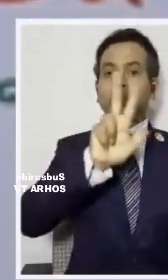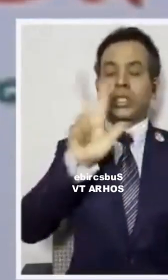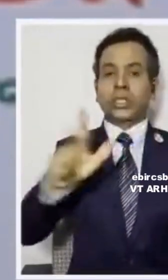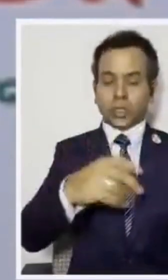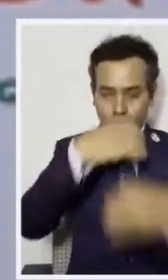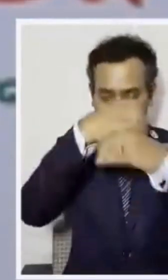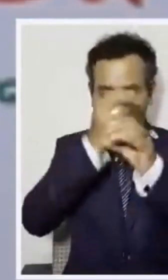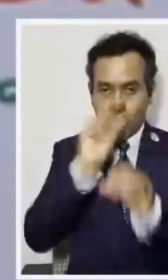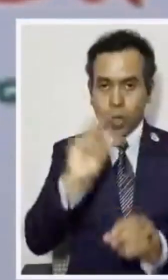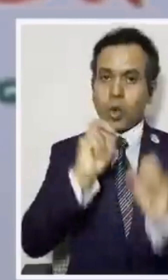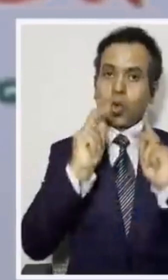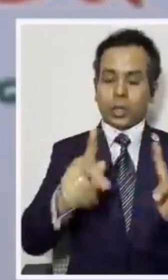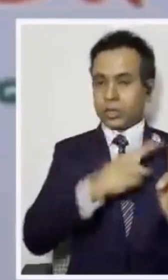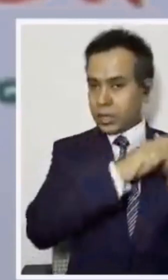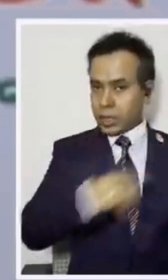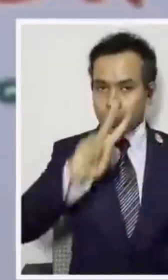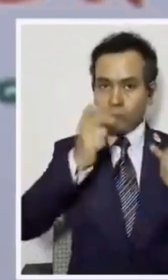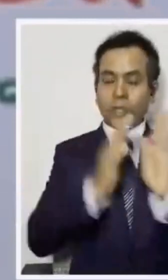1,85,196টি।